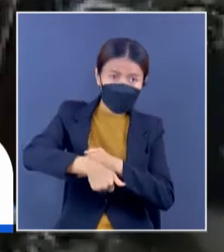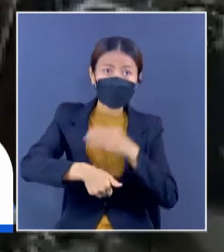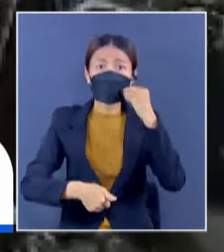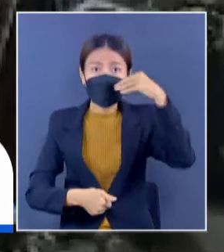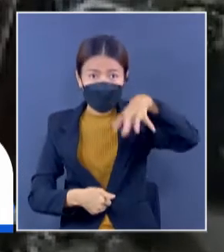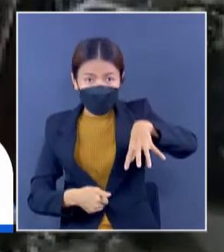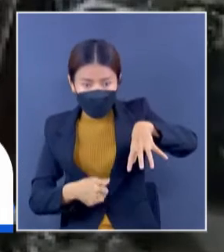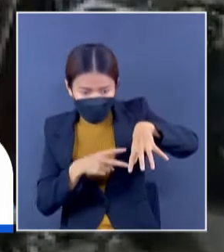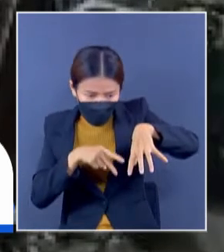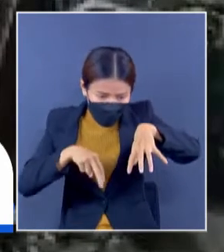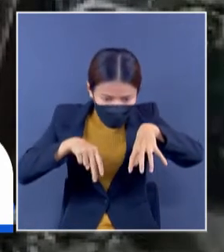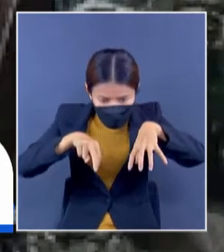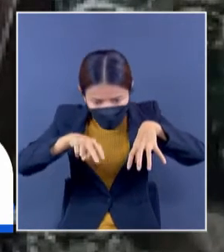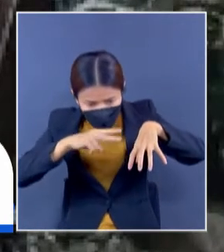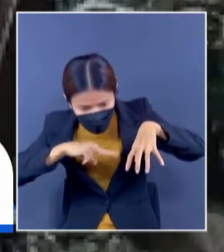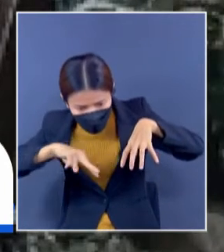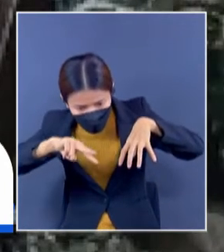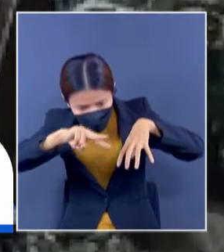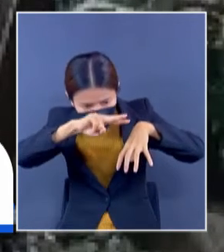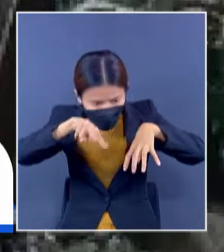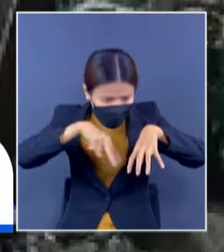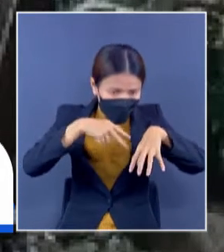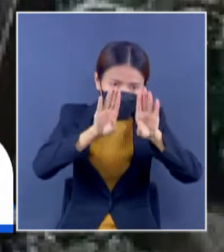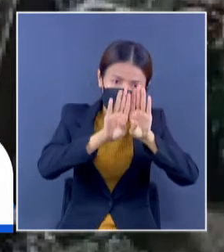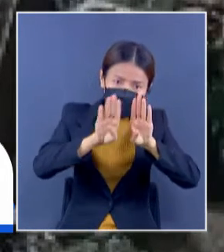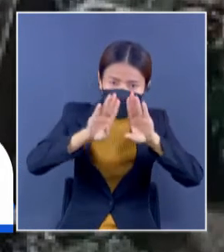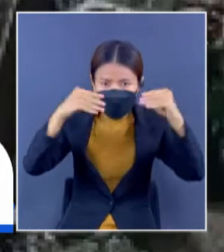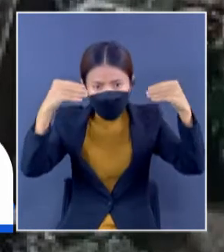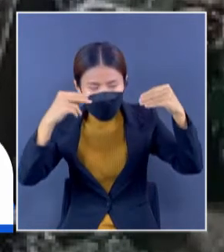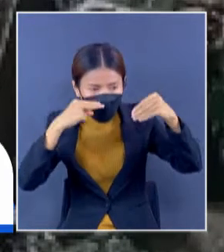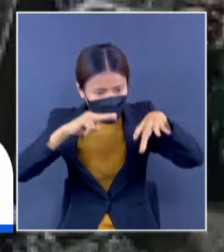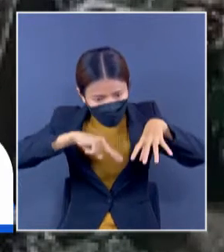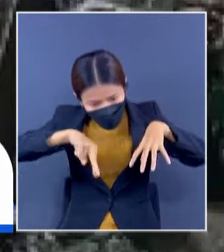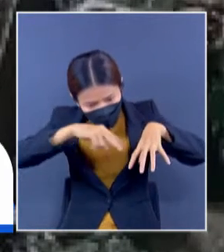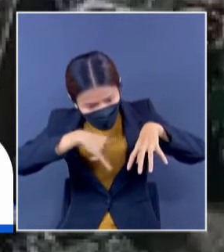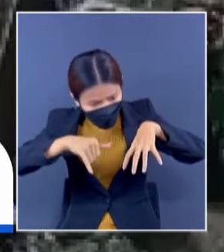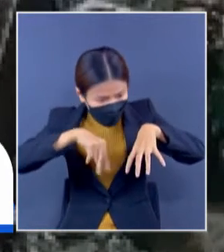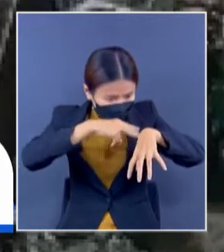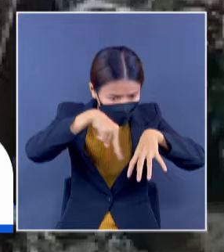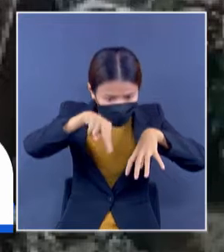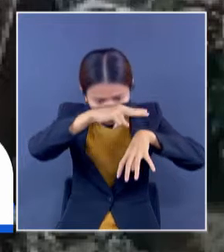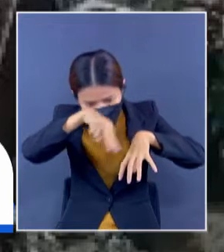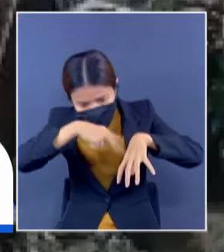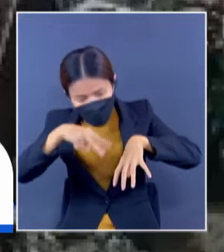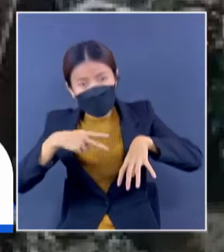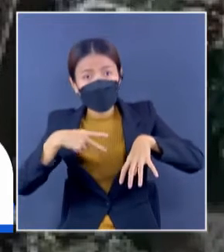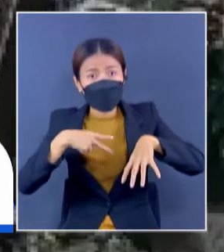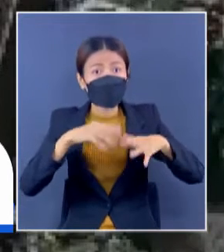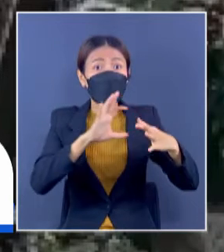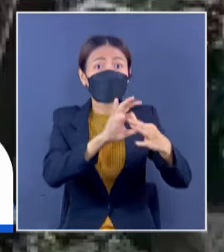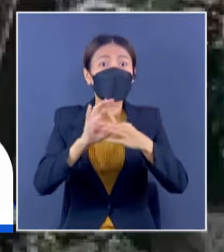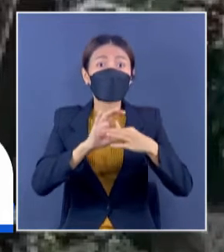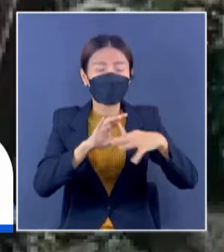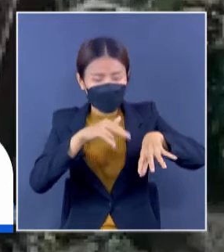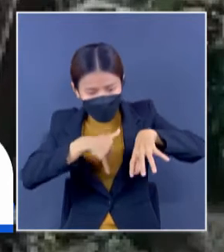อนค่ะพยายามที่จะงัดแงะงัดแงะดูประตูดูกระจกหน้าบ้านแต่ไม่สำเร็จทุกบานเนี่ยล็อกหมดก็เลยเดินสำรวจรอบบ้าน